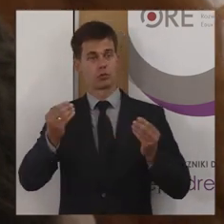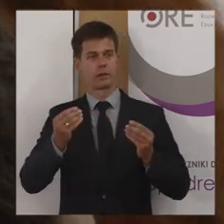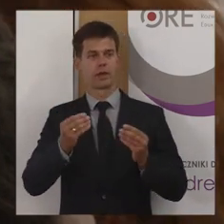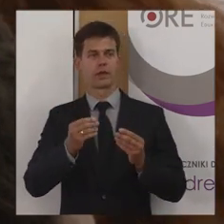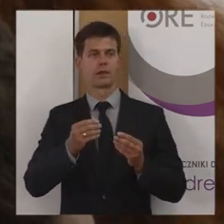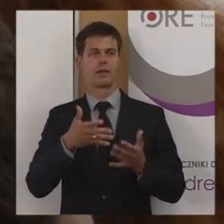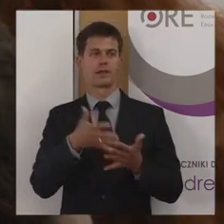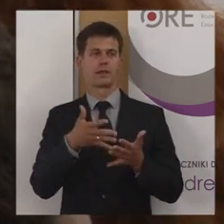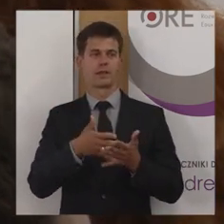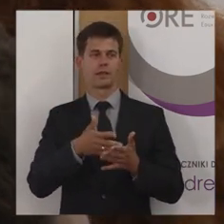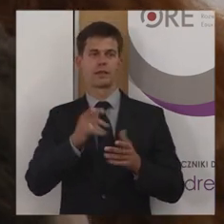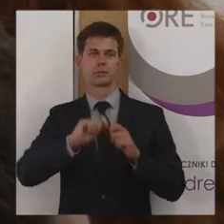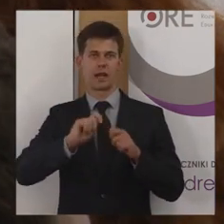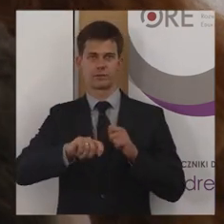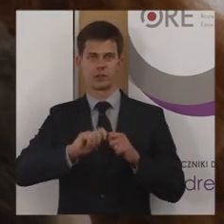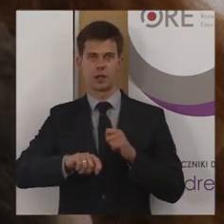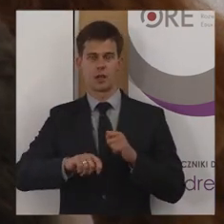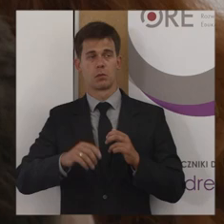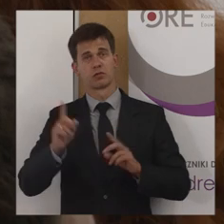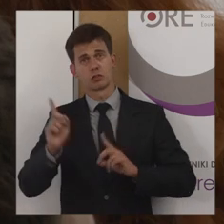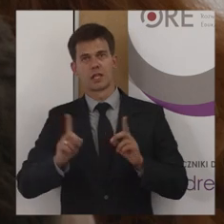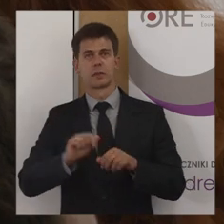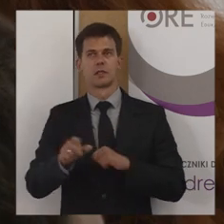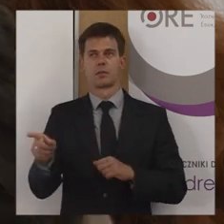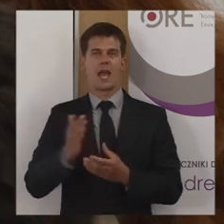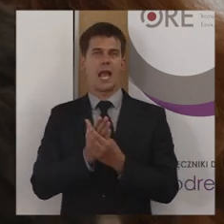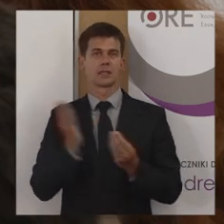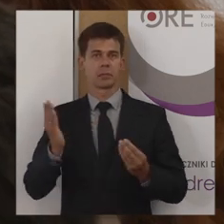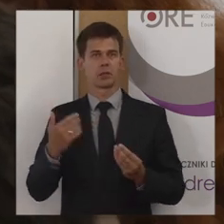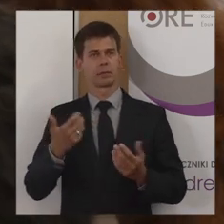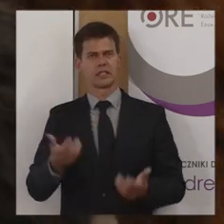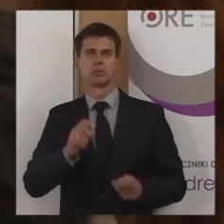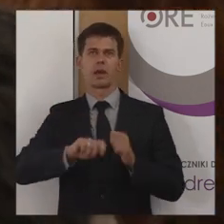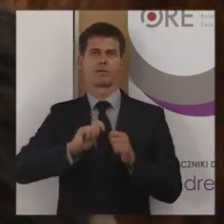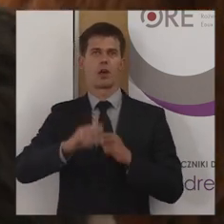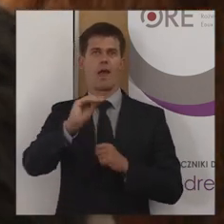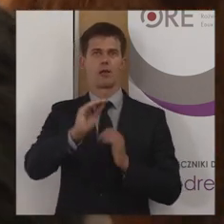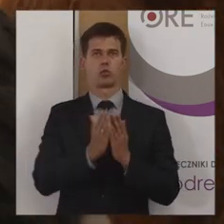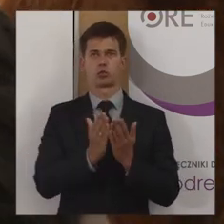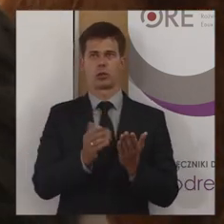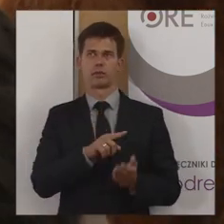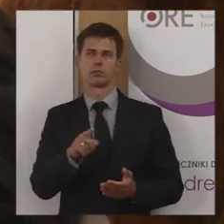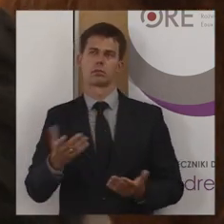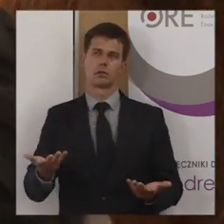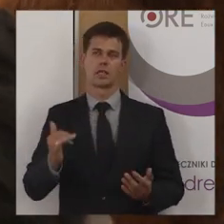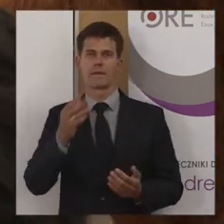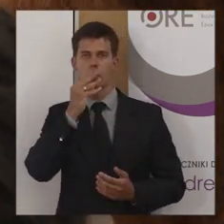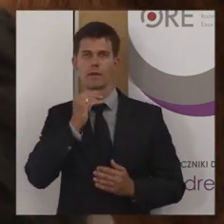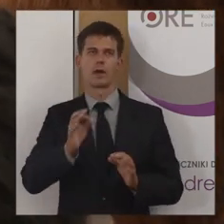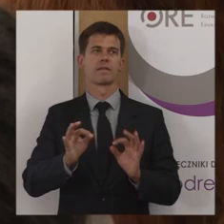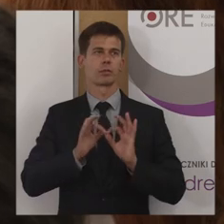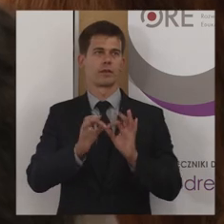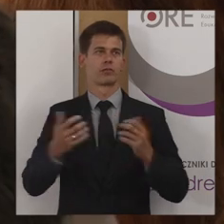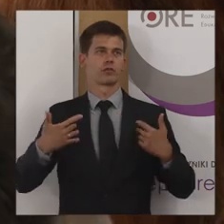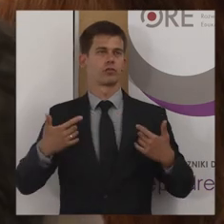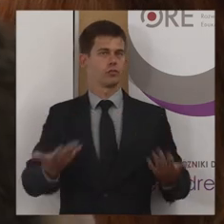części ekspertów powinno to być dostępne przed pełnym wdrożeniem,